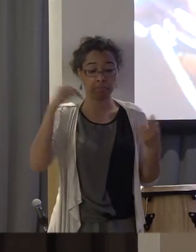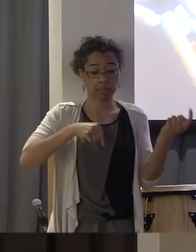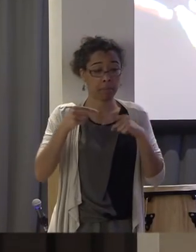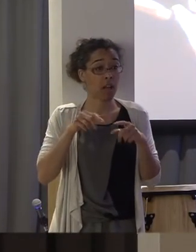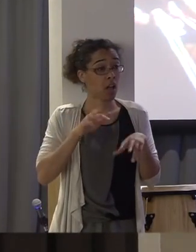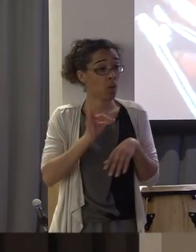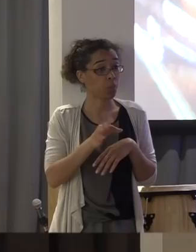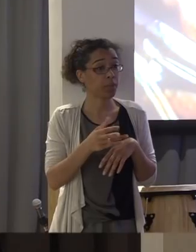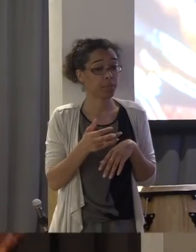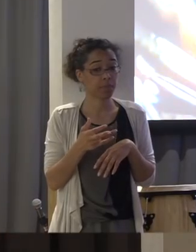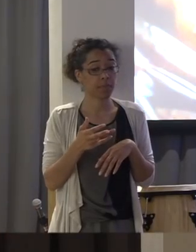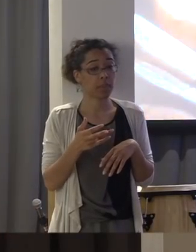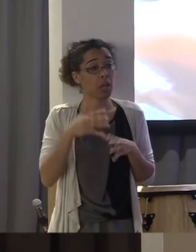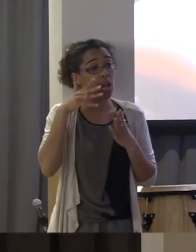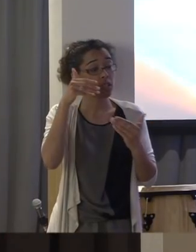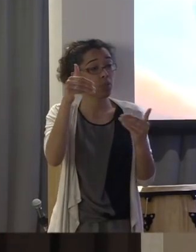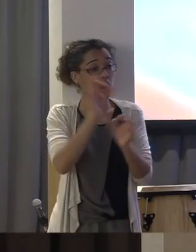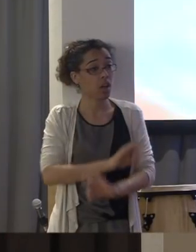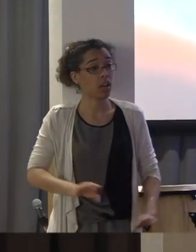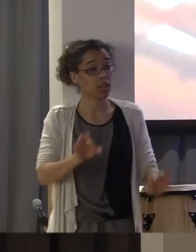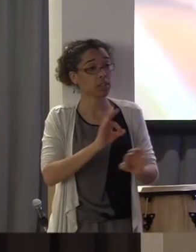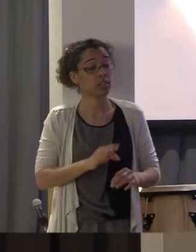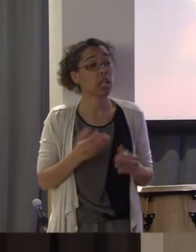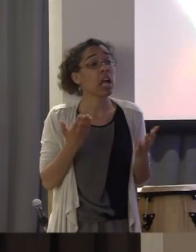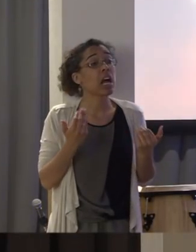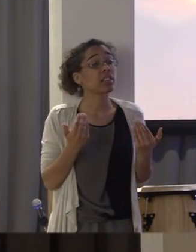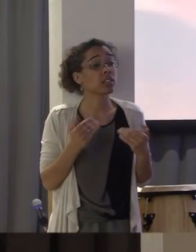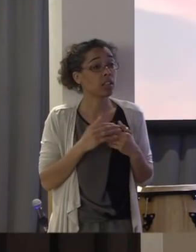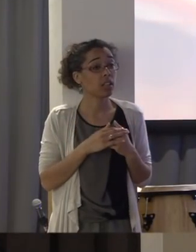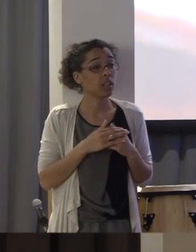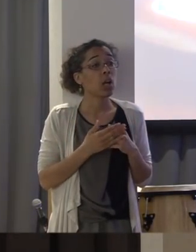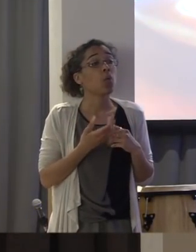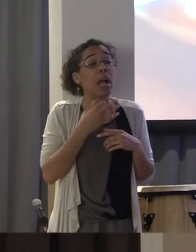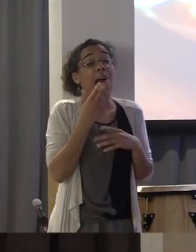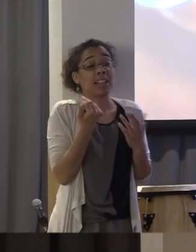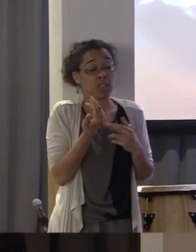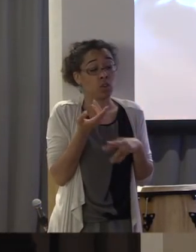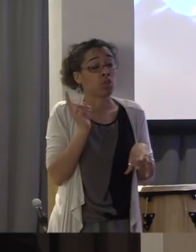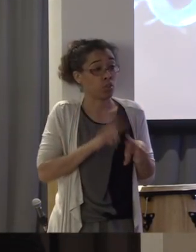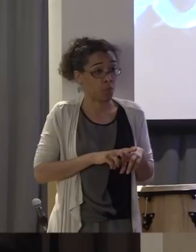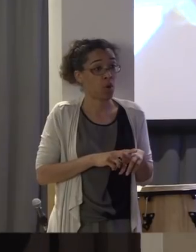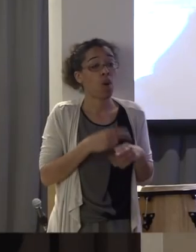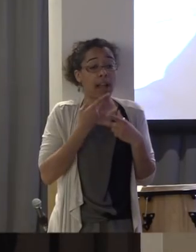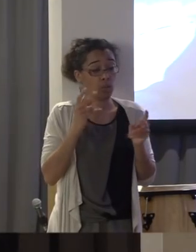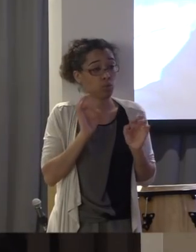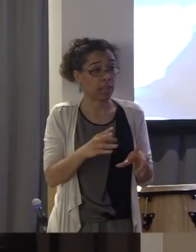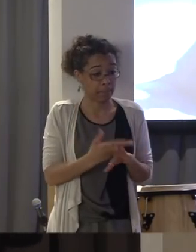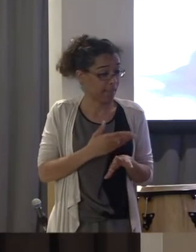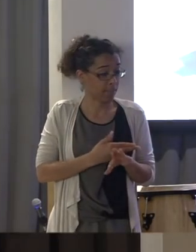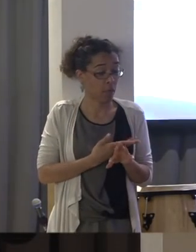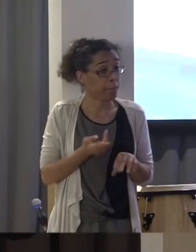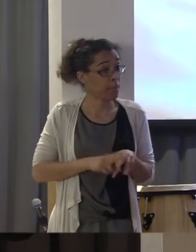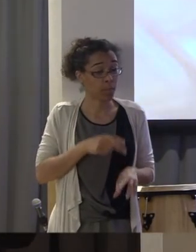cas. Parce qu'il n'y a plus d'espoir. Des amis attendaient que je puisse leur dire, oui, c'est fait, c'est fini. Mais moi, j'ai refusé. Et j'ai dit que je refuse parce